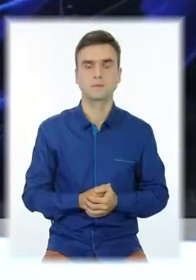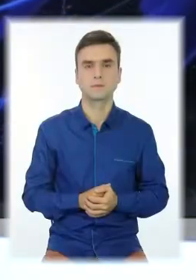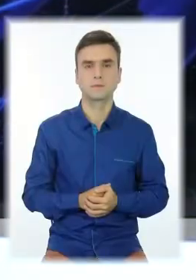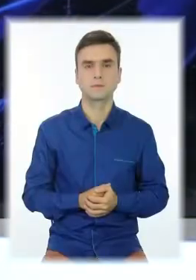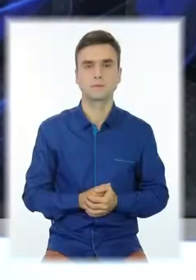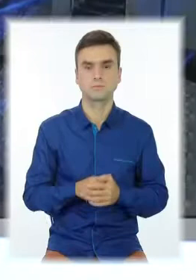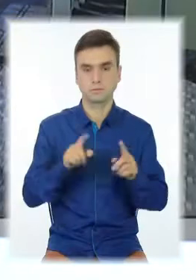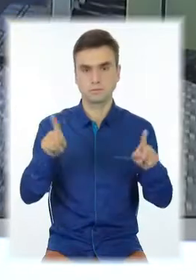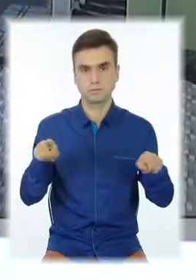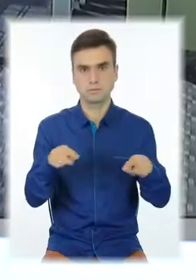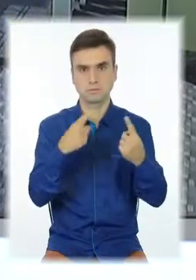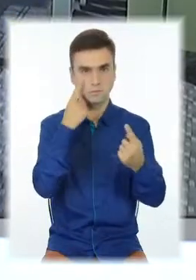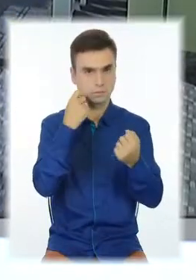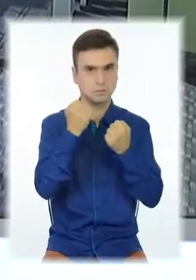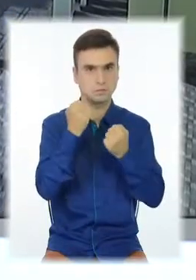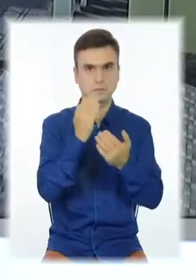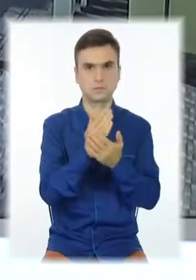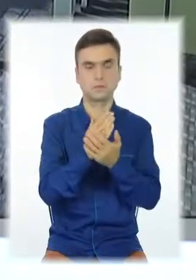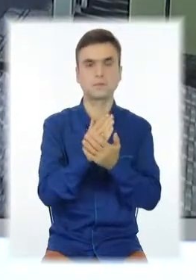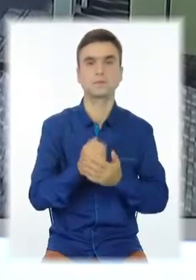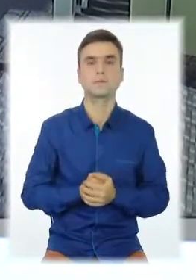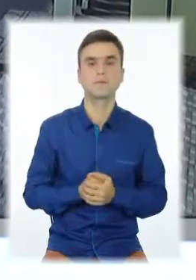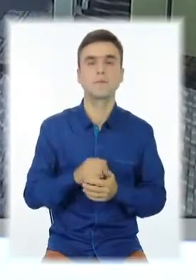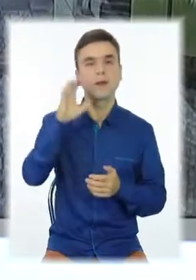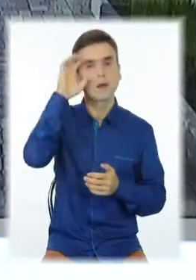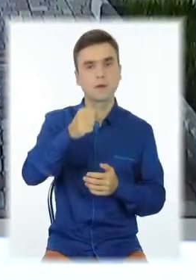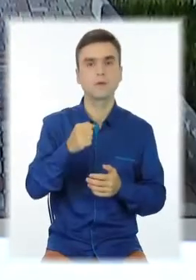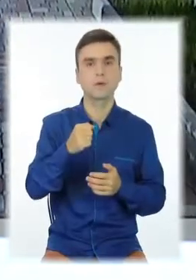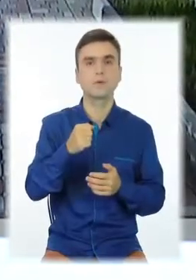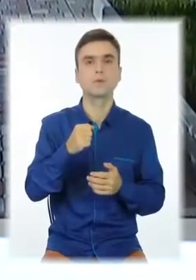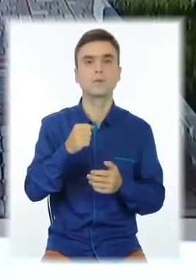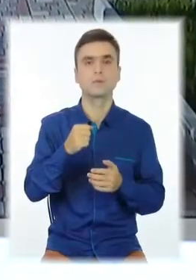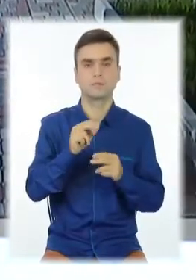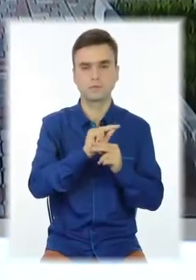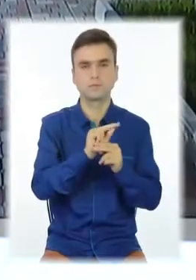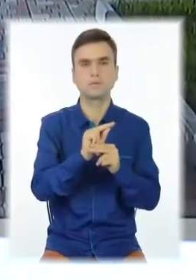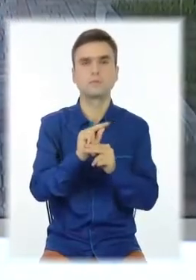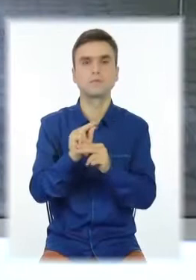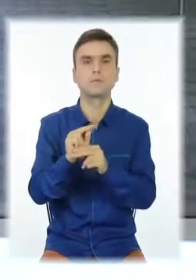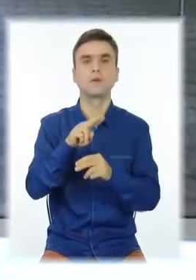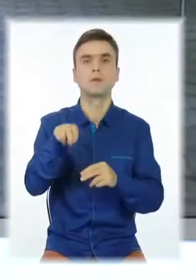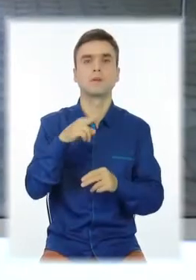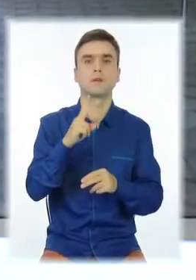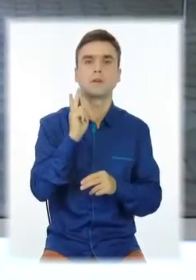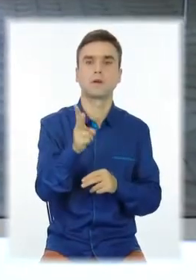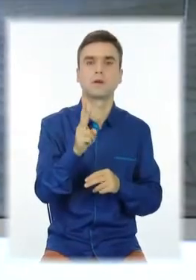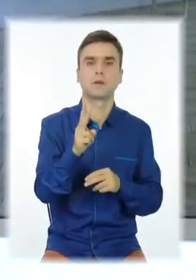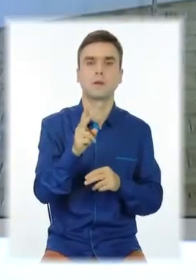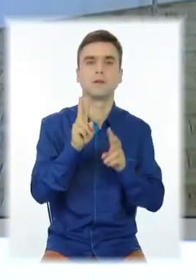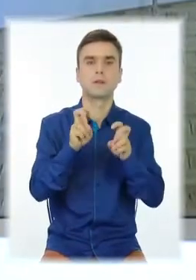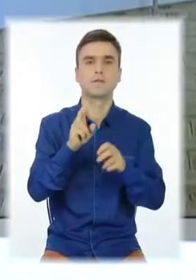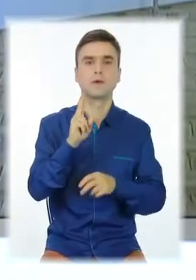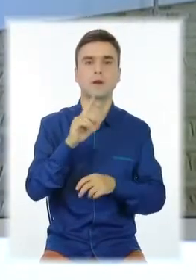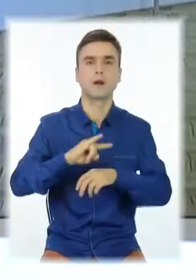Прогрес, який неможливо не помітити. У Кривому Розі повним ходом тривають роботи з масштабної реконструкції Палацу культури